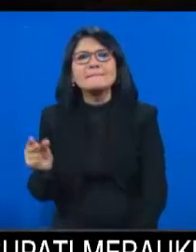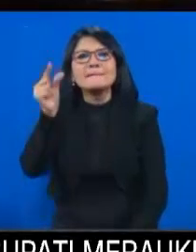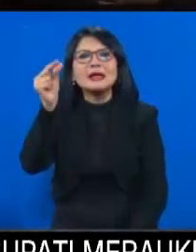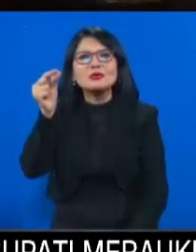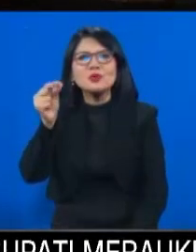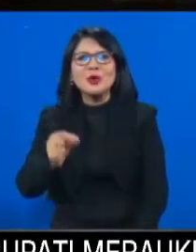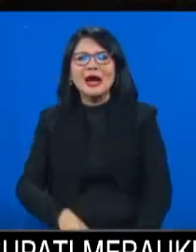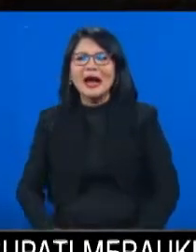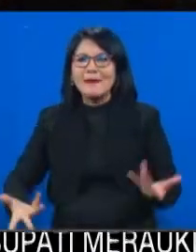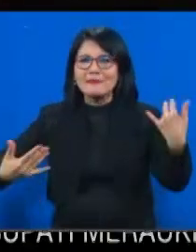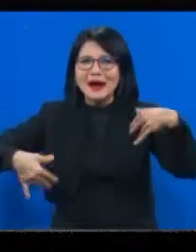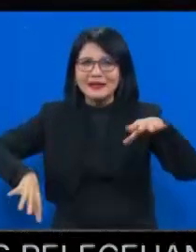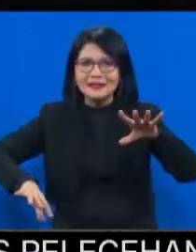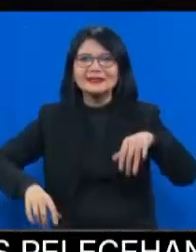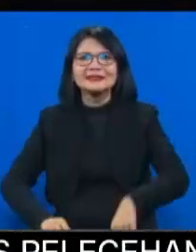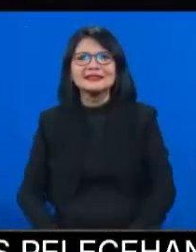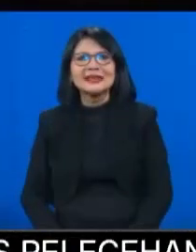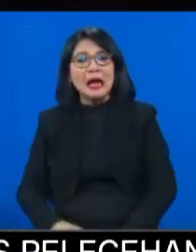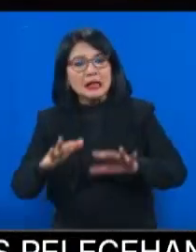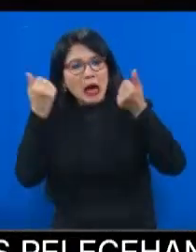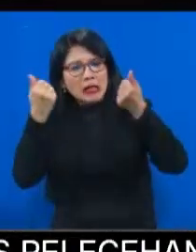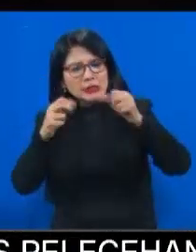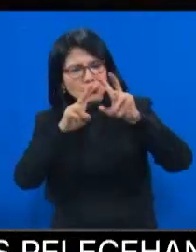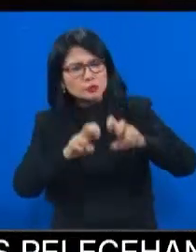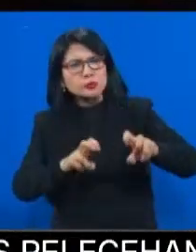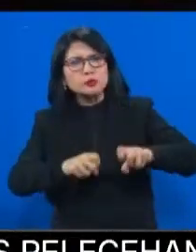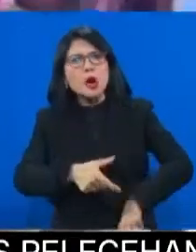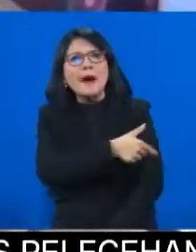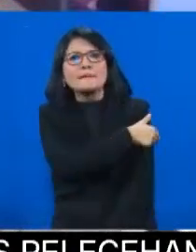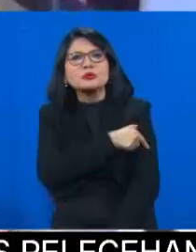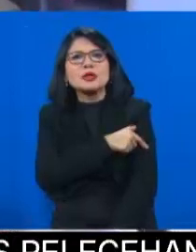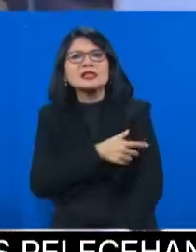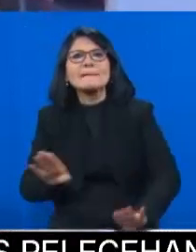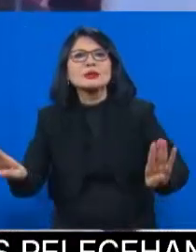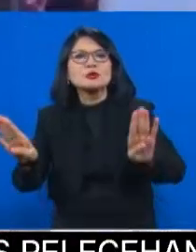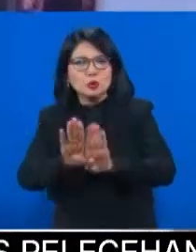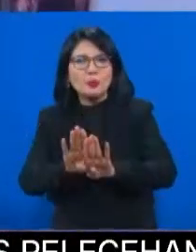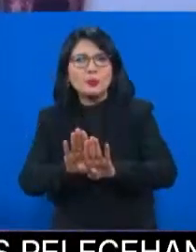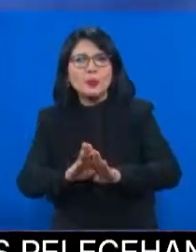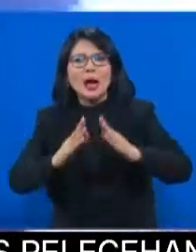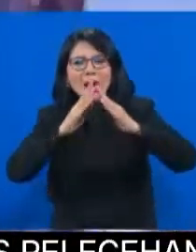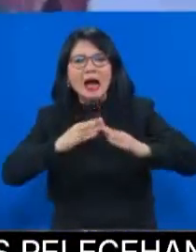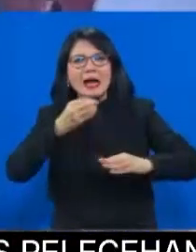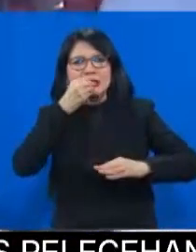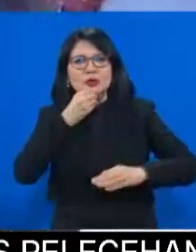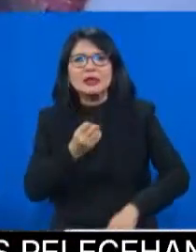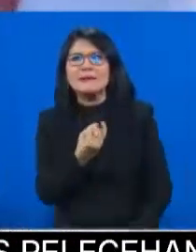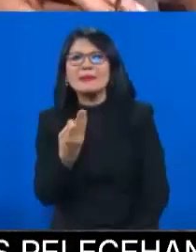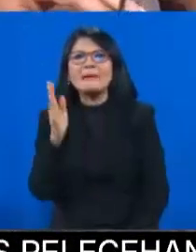Badung, Bali. Dari hasil investigasi sementara, petugas menutup operasional restoran tersebut dengan beberapa